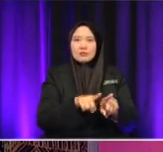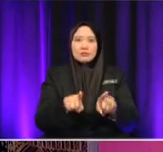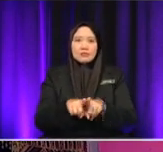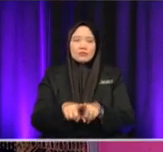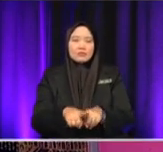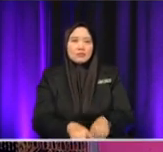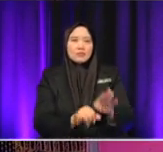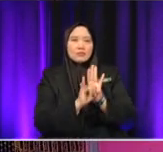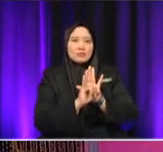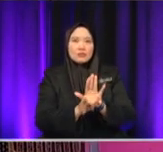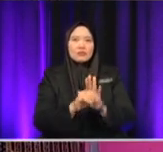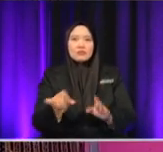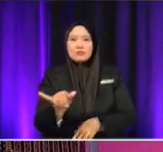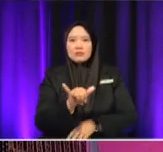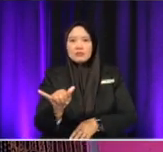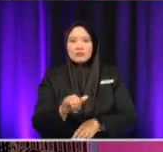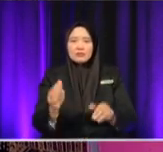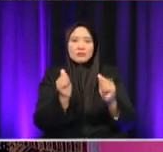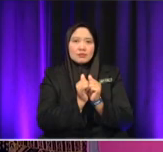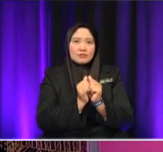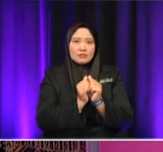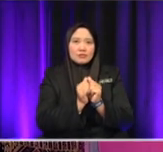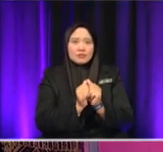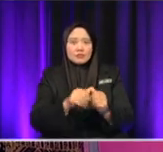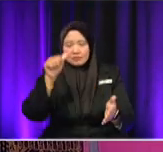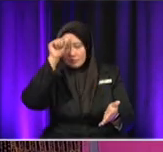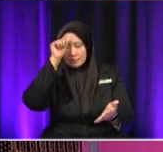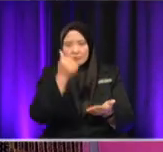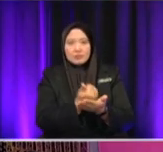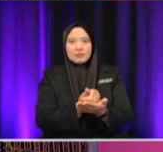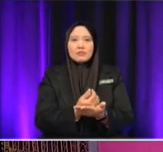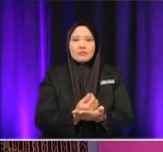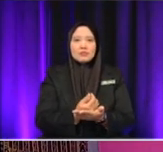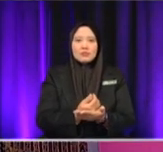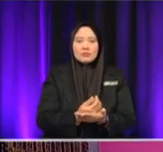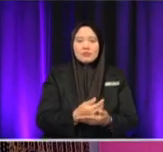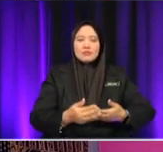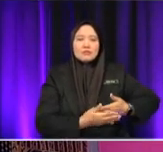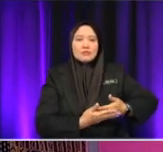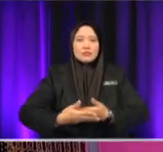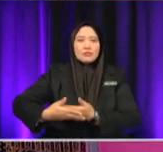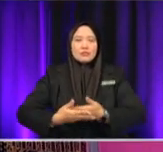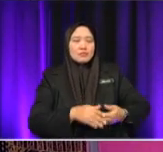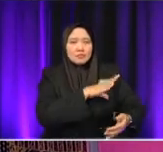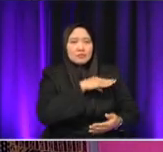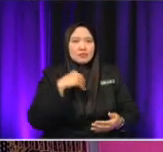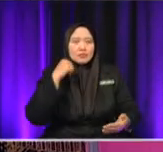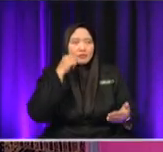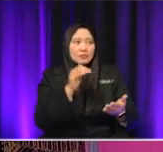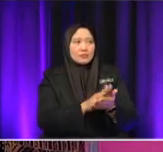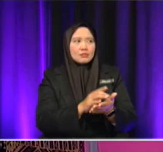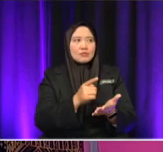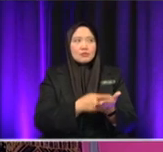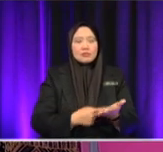kita boleh menerangkan aki Apakah Dika akidahnya betul Apakah Rukun Iman Apakah rukun Islam ya seterusnya Yang kedua